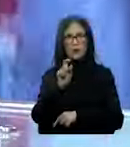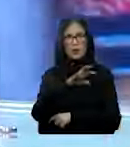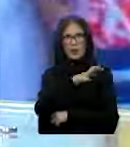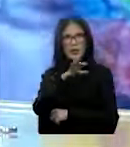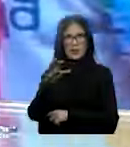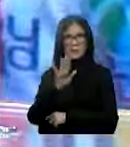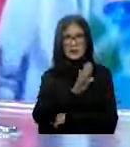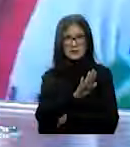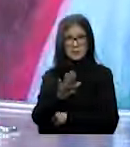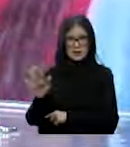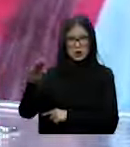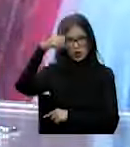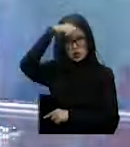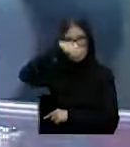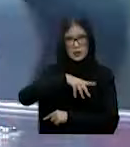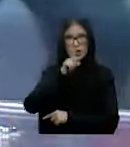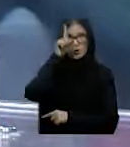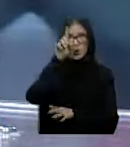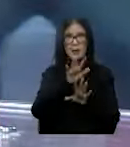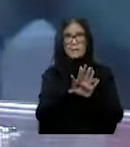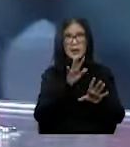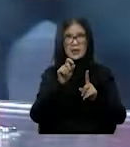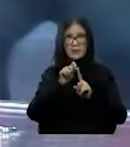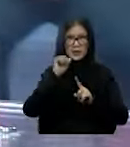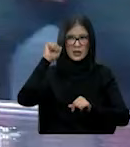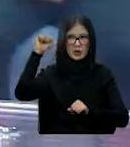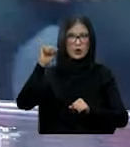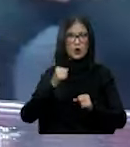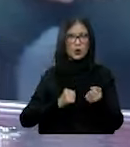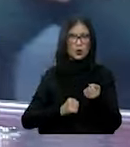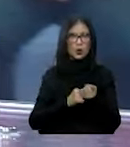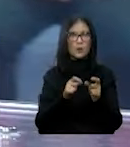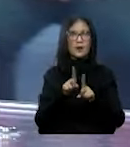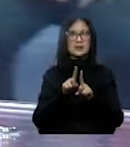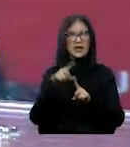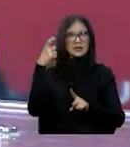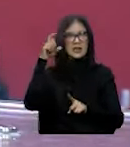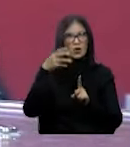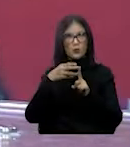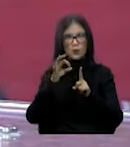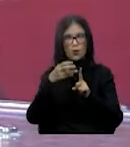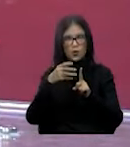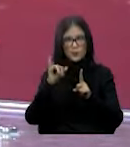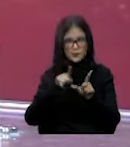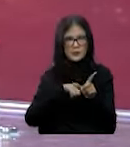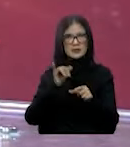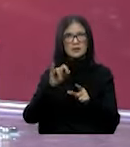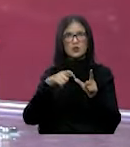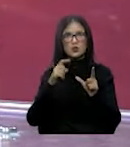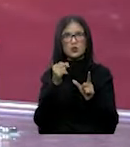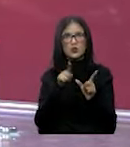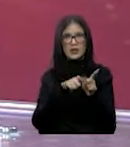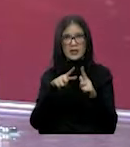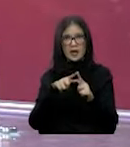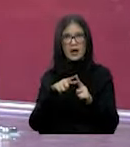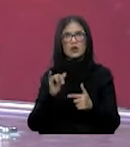daerah masing-masing wilayah. Di Sumatera Utara, Partai Perindo mendukung pasangan calon Bobi Nasution dan Surya. Sedangkan di Provinsi Riau,